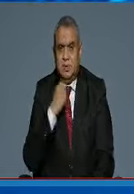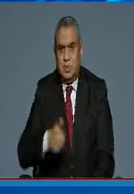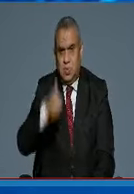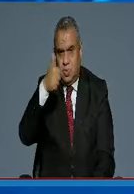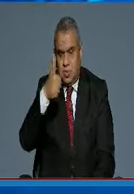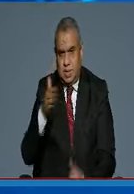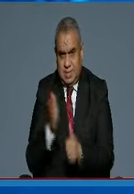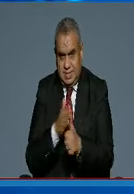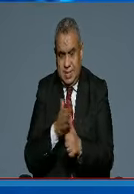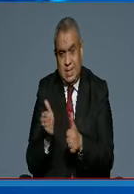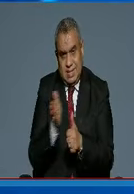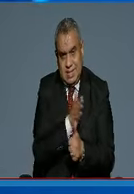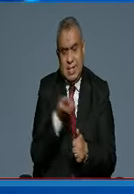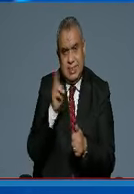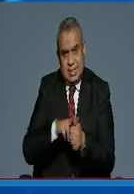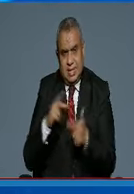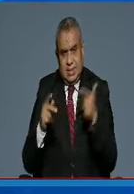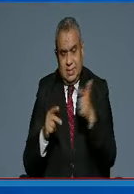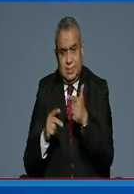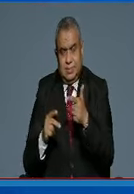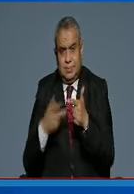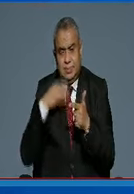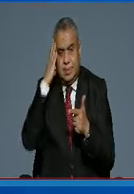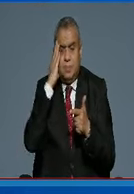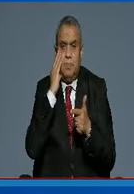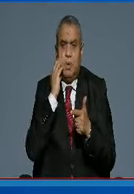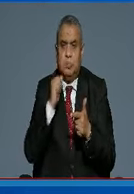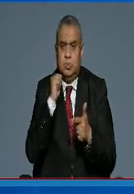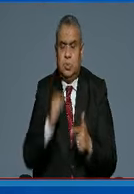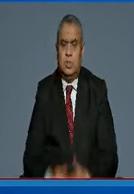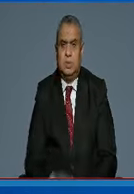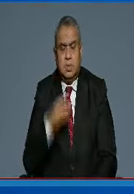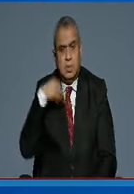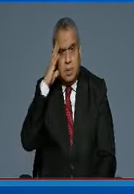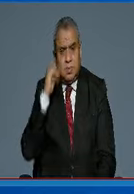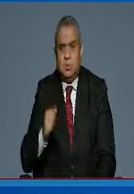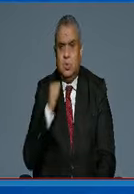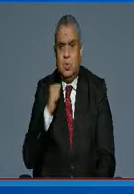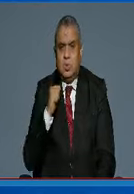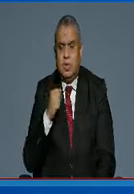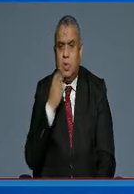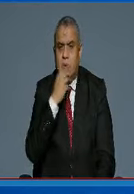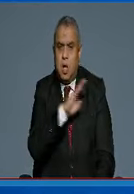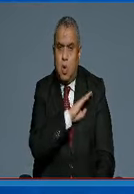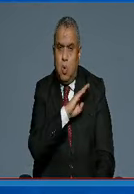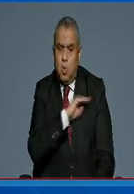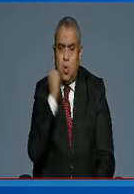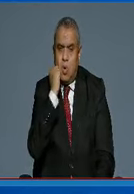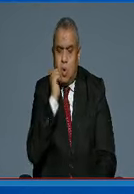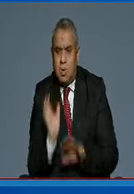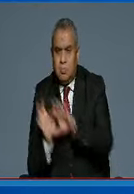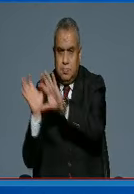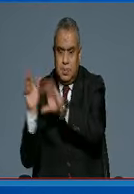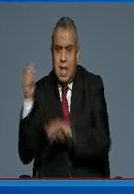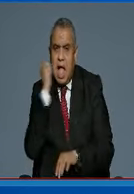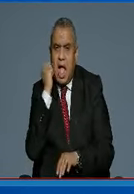عايز اقول نقطه كمان عاجبني جدا جدا مصطفى شبير انا قلت الكلام ده اكتر من مره بس